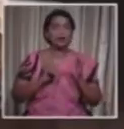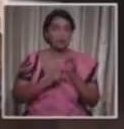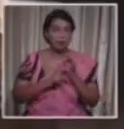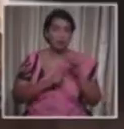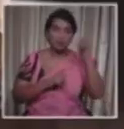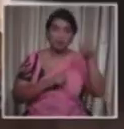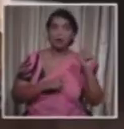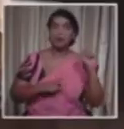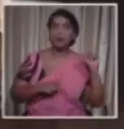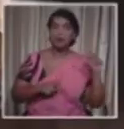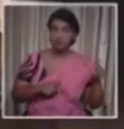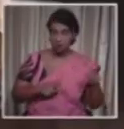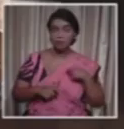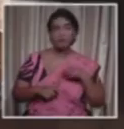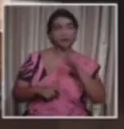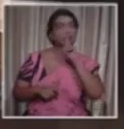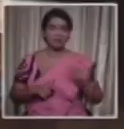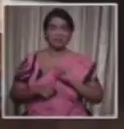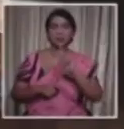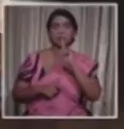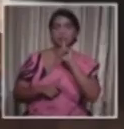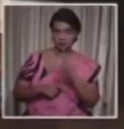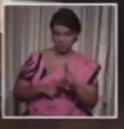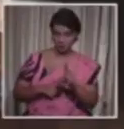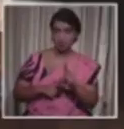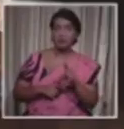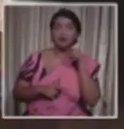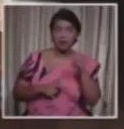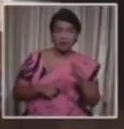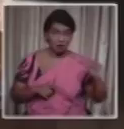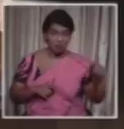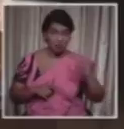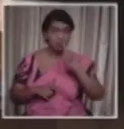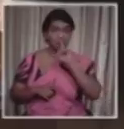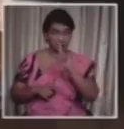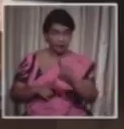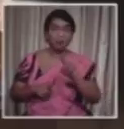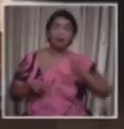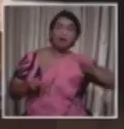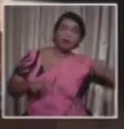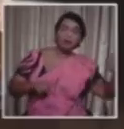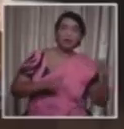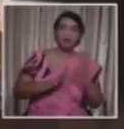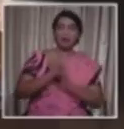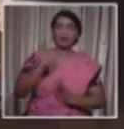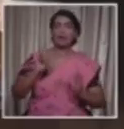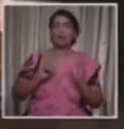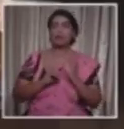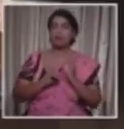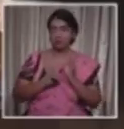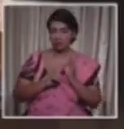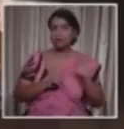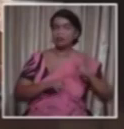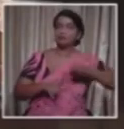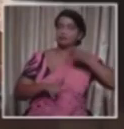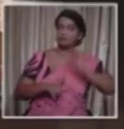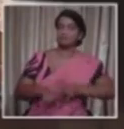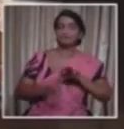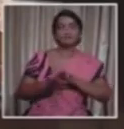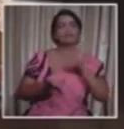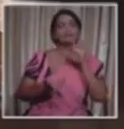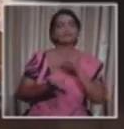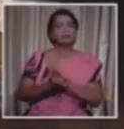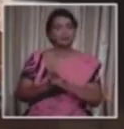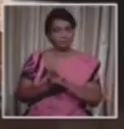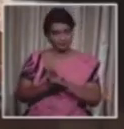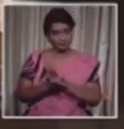නමක් යෝජනා කළ යුතු අතර එම යෝජනාව තවත් මන්ත්‍රීවරයෙකු විසින් ස්ථිර